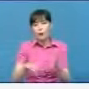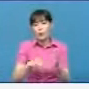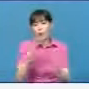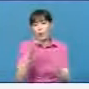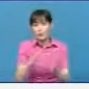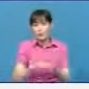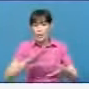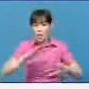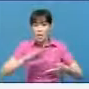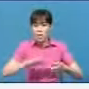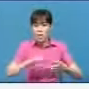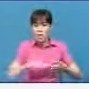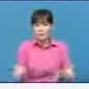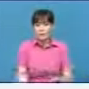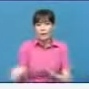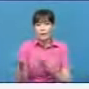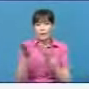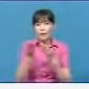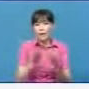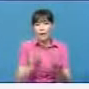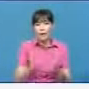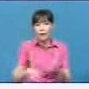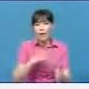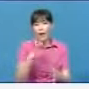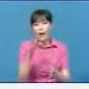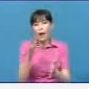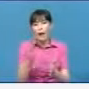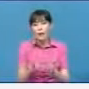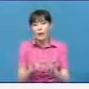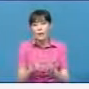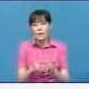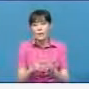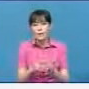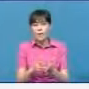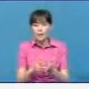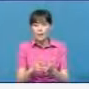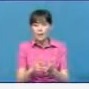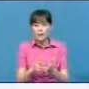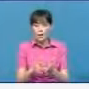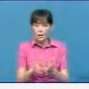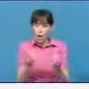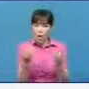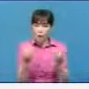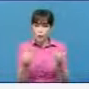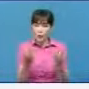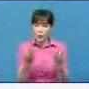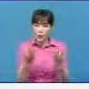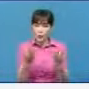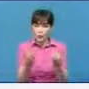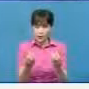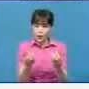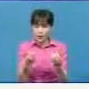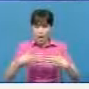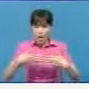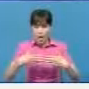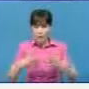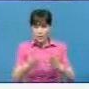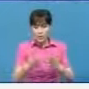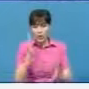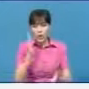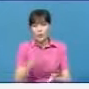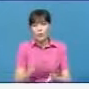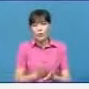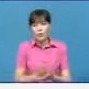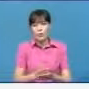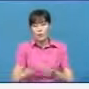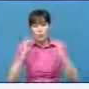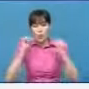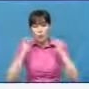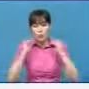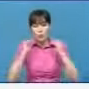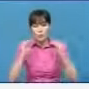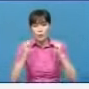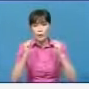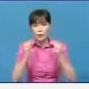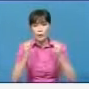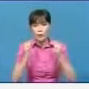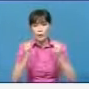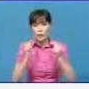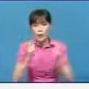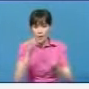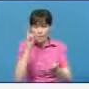жинап, ағамыздың атындағы турнирді бүгін тағы да пердесін ашқалы отыр. Спорт болғаннан кейін міндетті